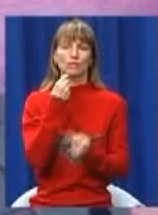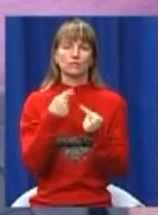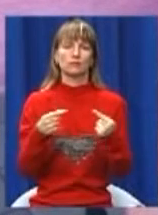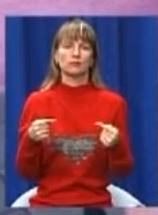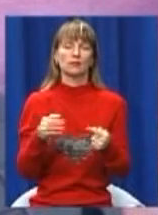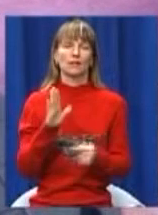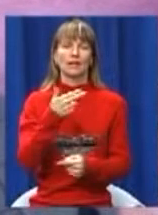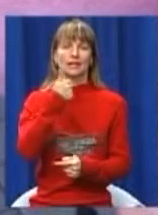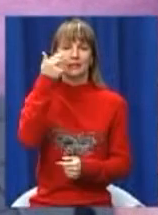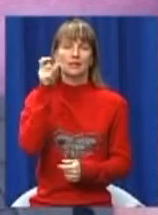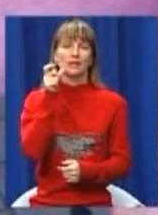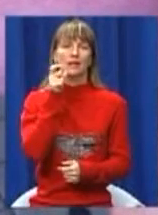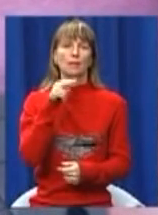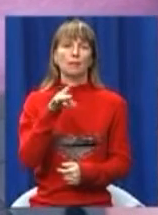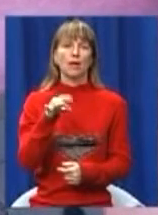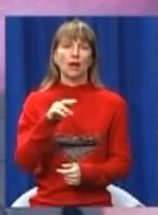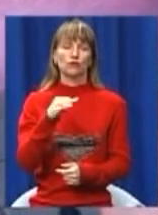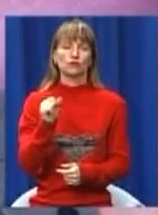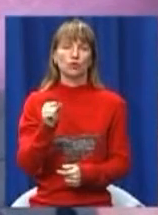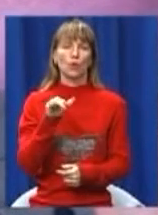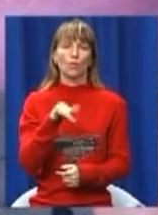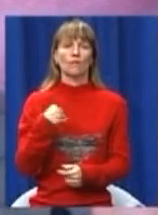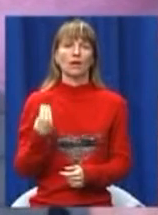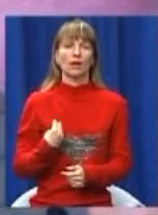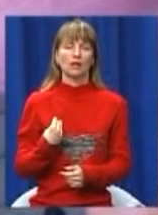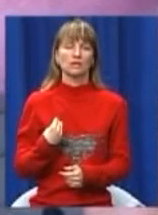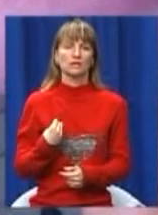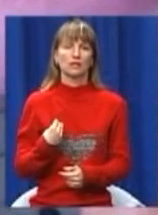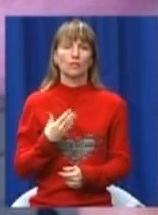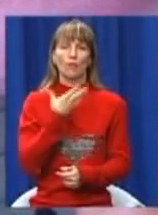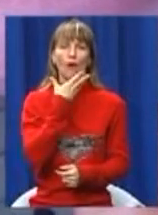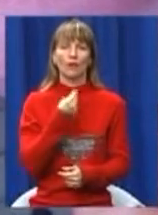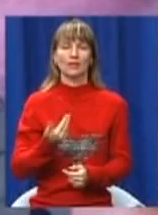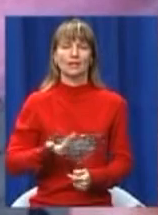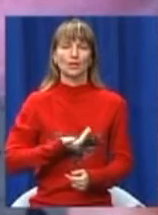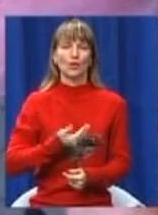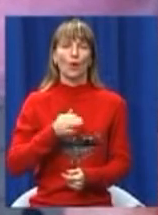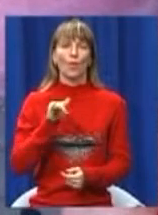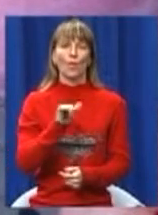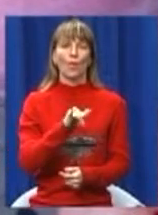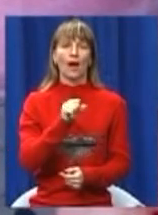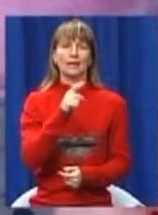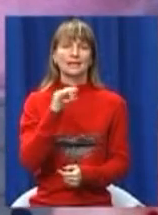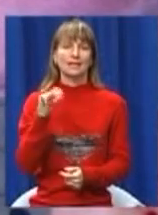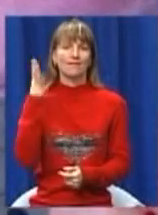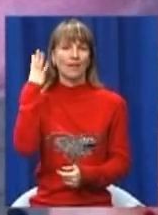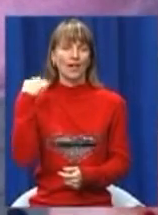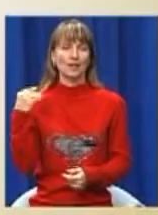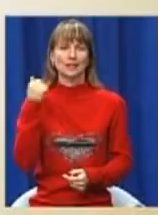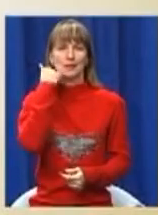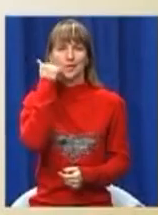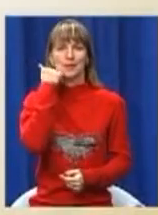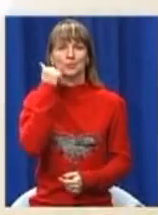В Італії – цукрова пряжа, у Франції – борода дідуся, а у країнах Азії – волосся бабусі.